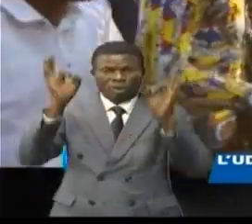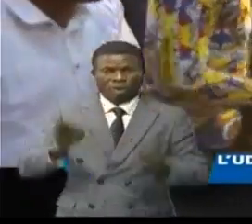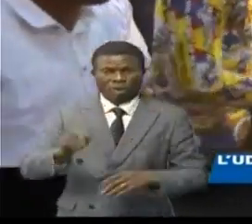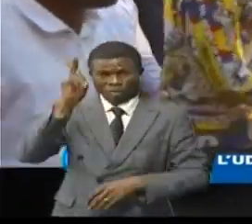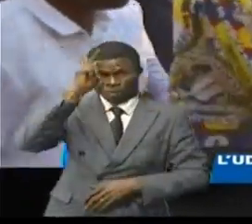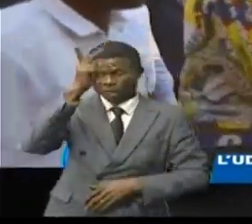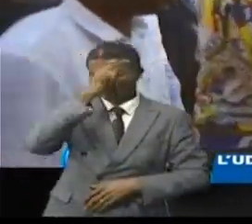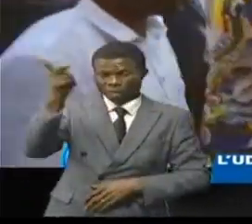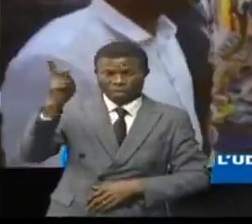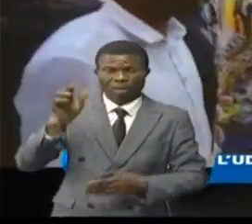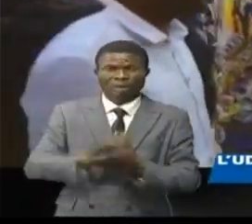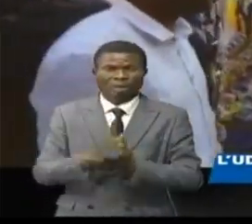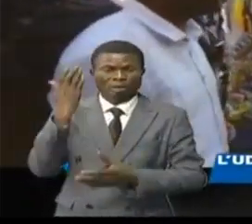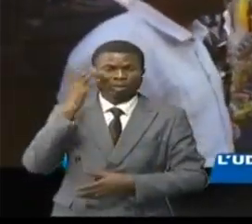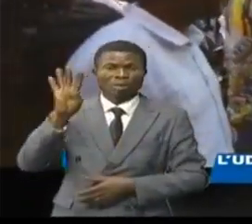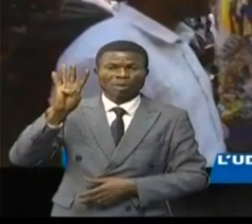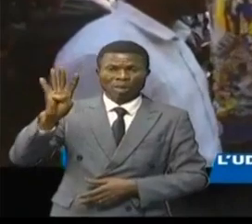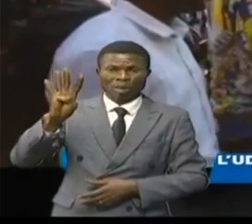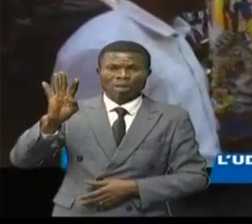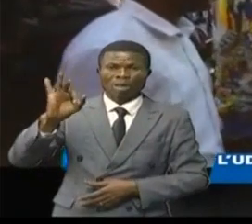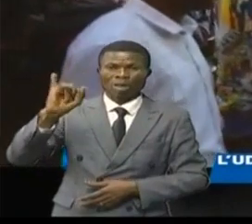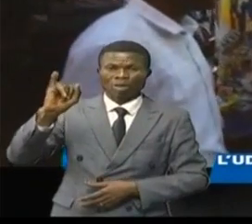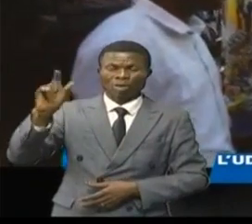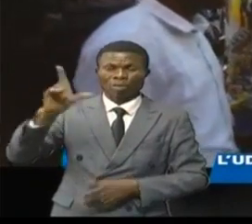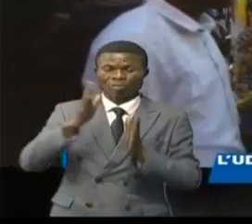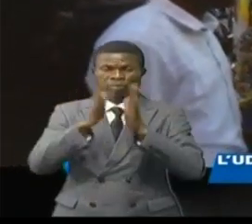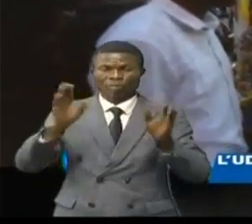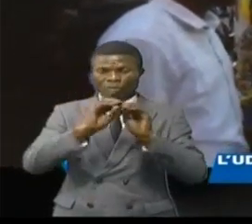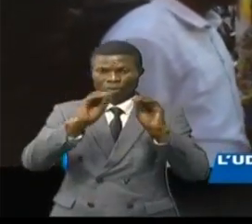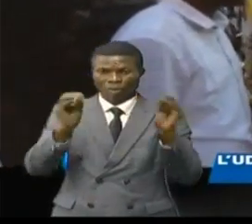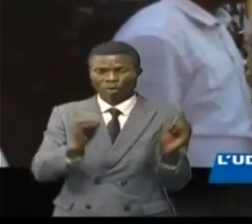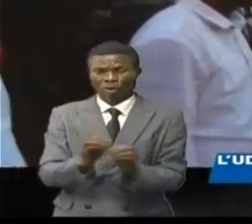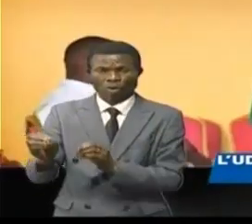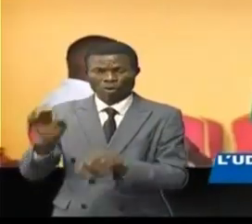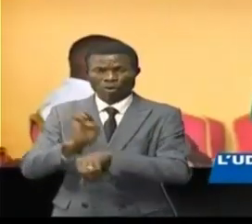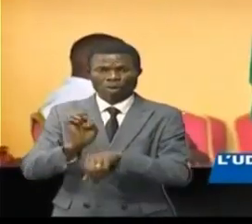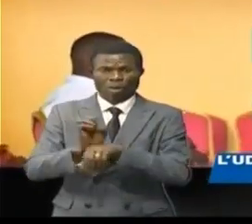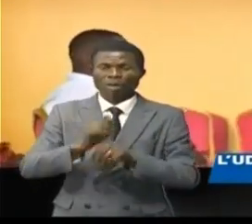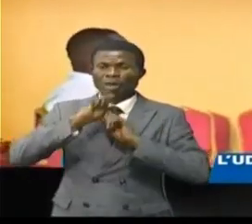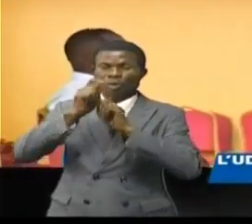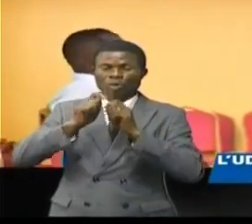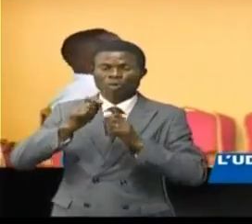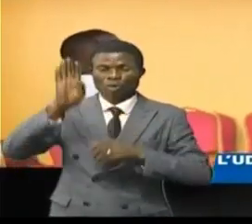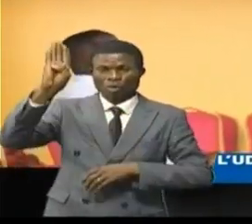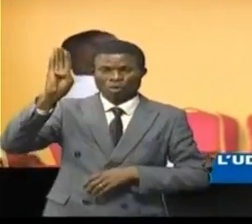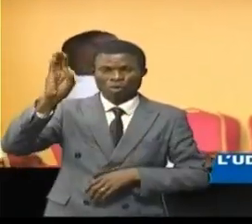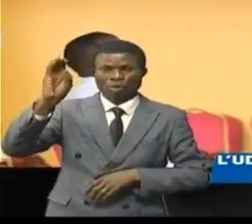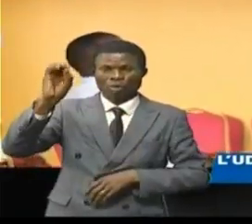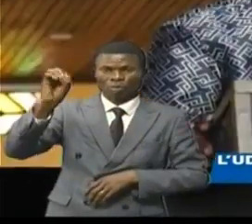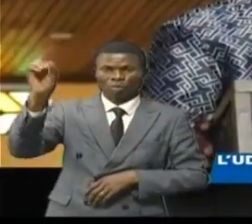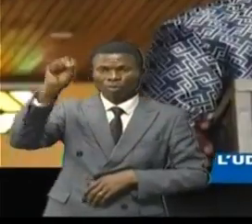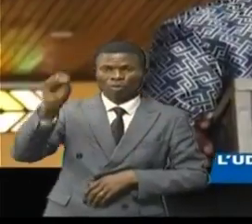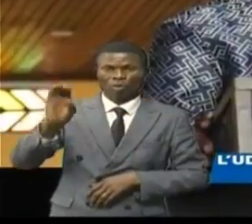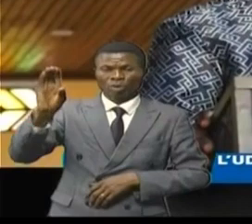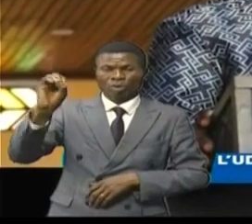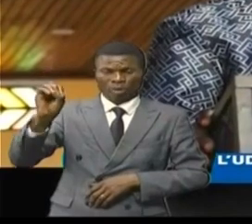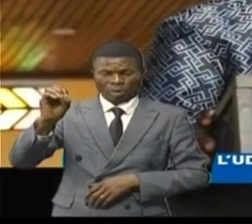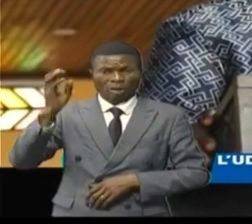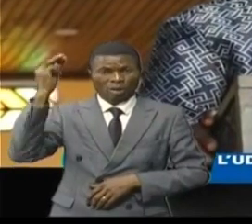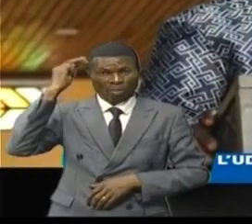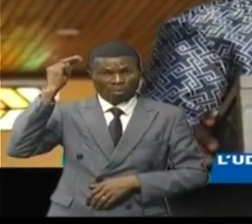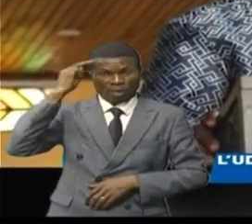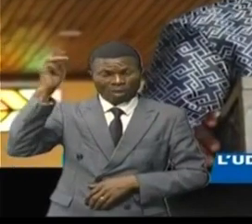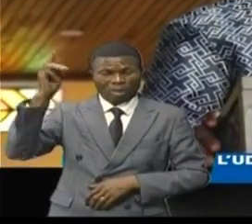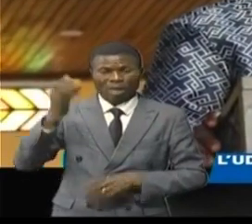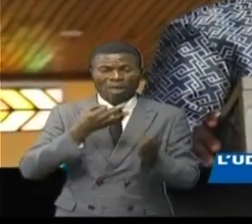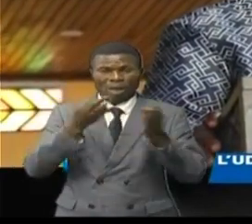dirigée par Willy Mingakwete, la messe a été organisée à l'église Don Bosco de Massina. Dans son nom, Augustin Kabuya a fait